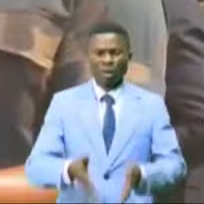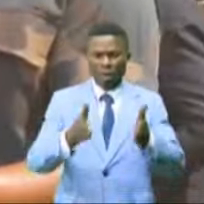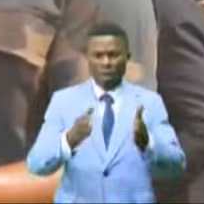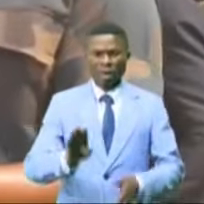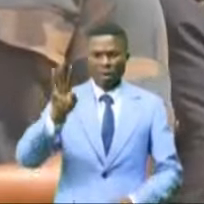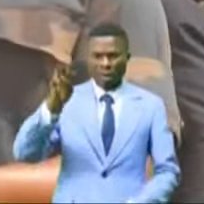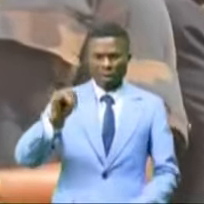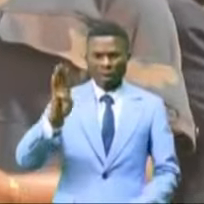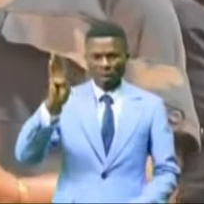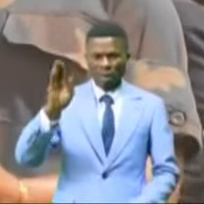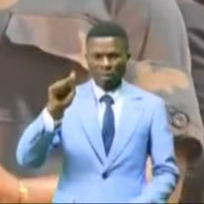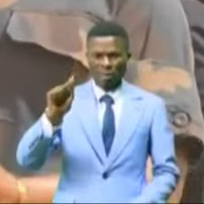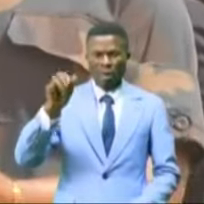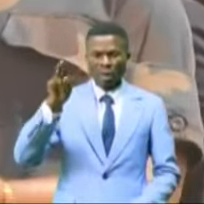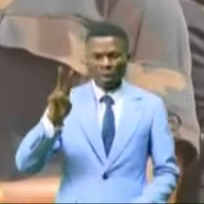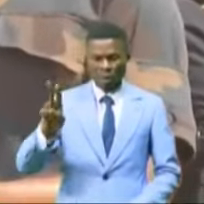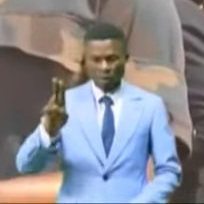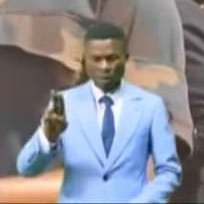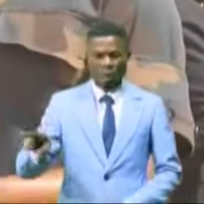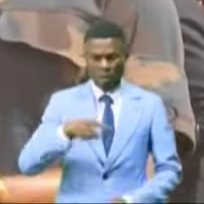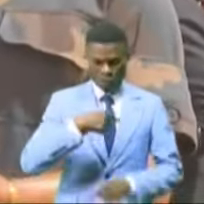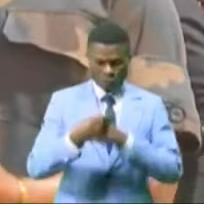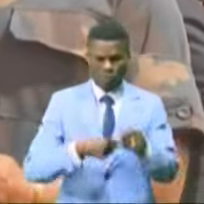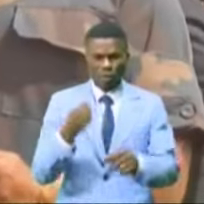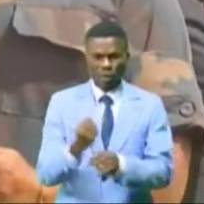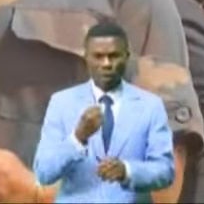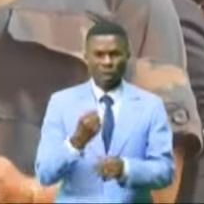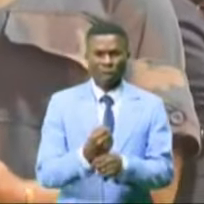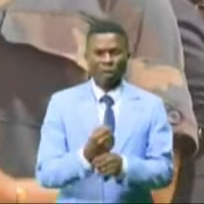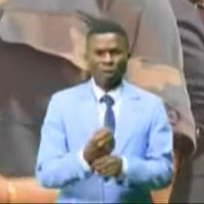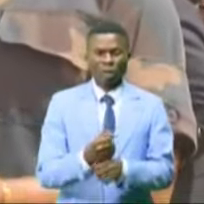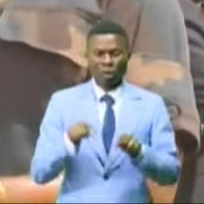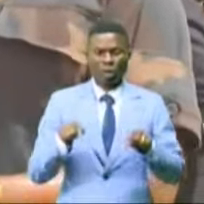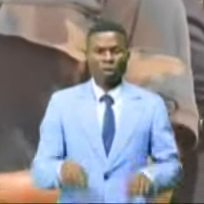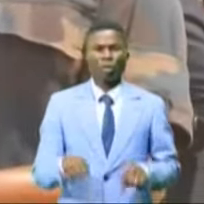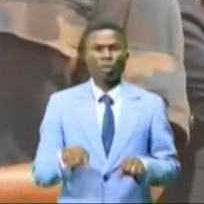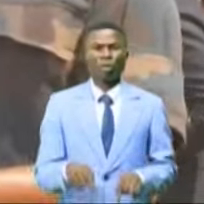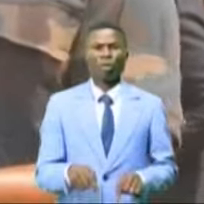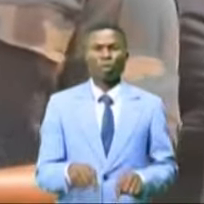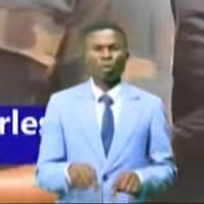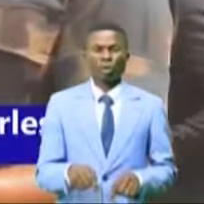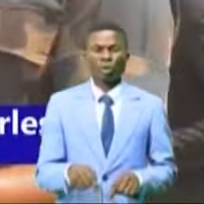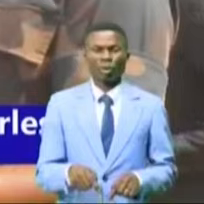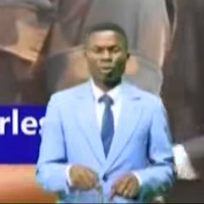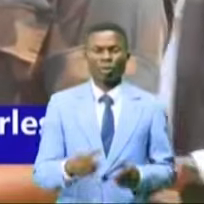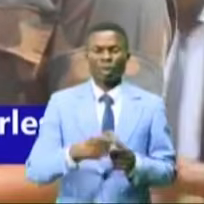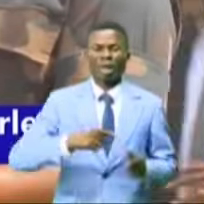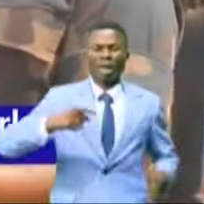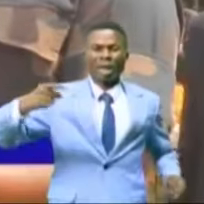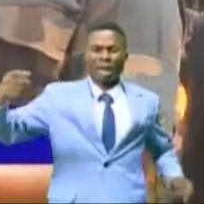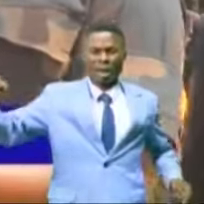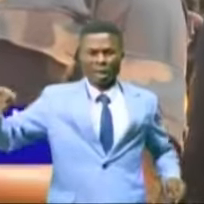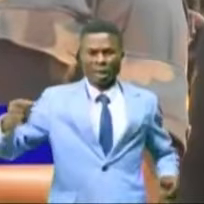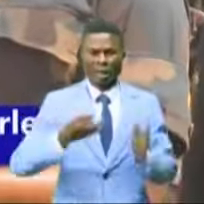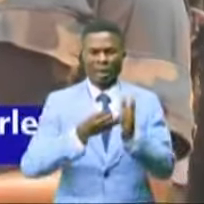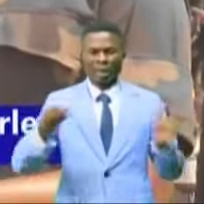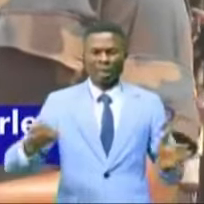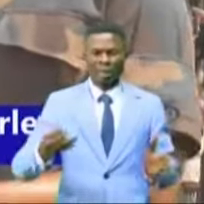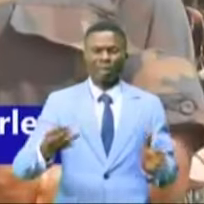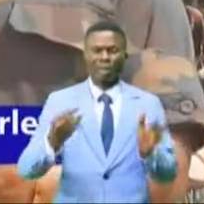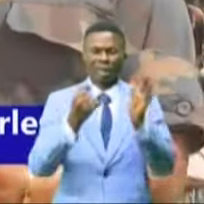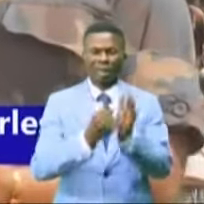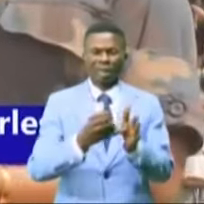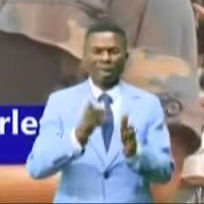Mbao Kamango, que vous voulez lancer les travaux aujourd'hui, a une longueur de 76